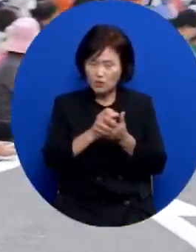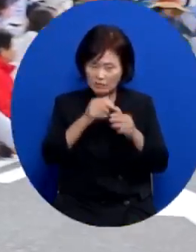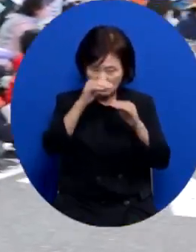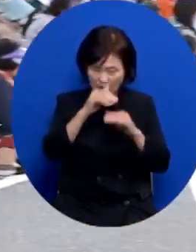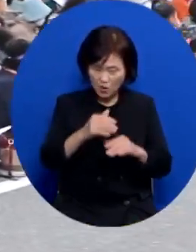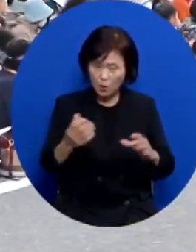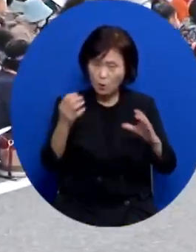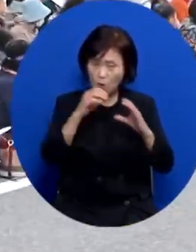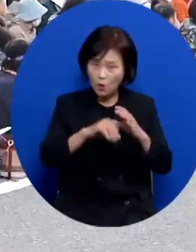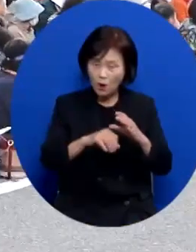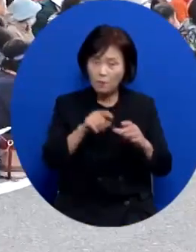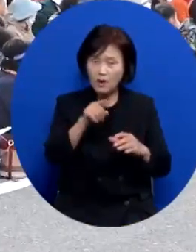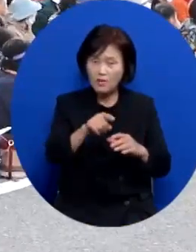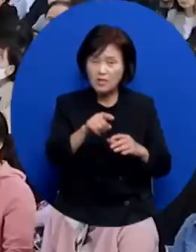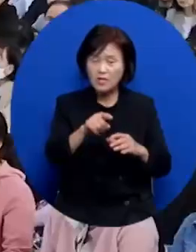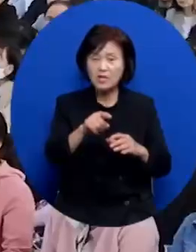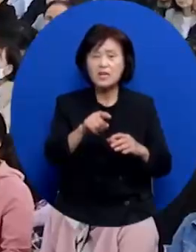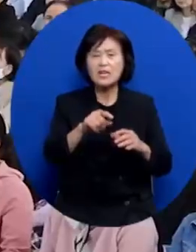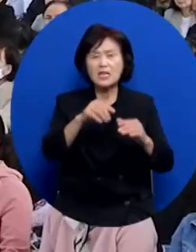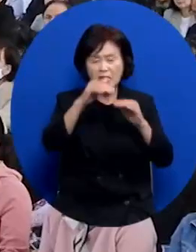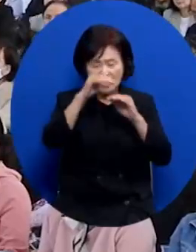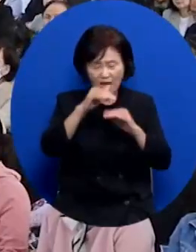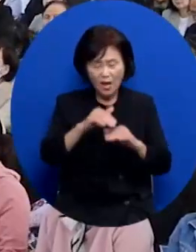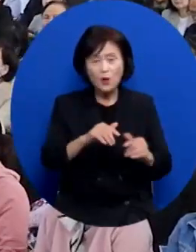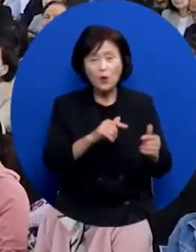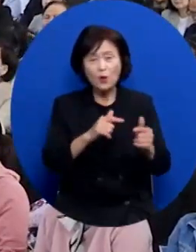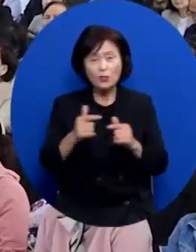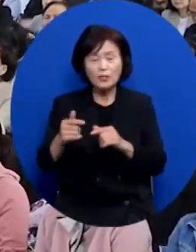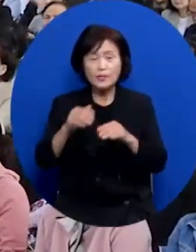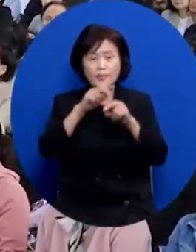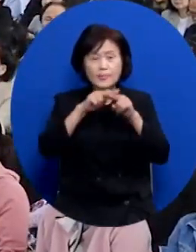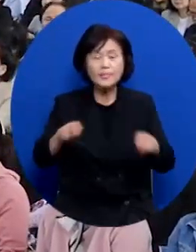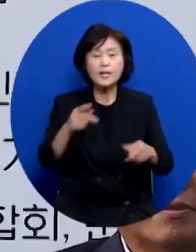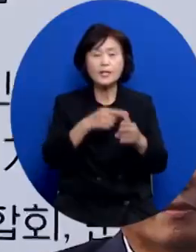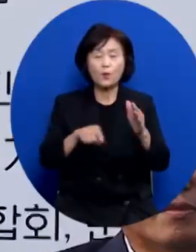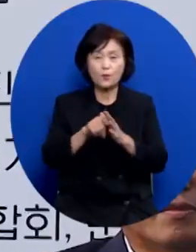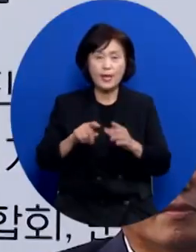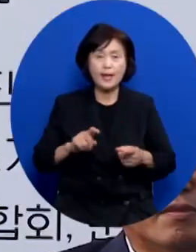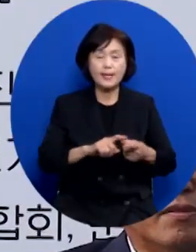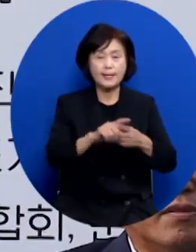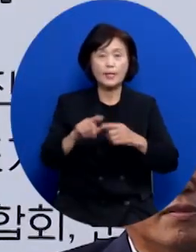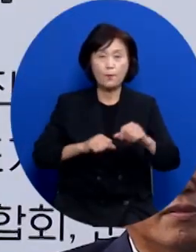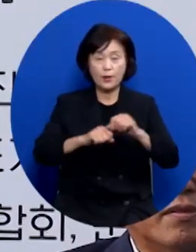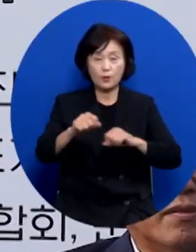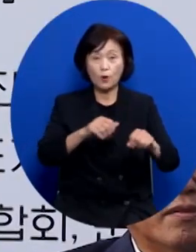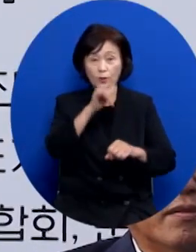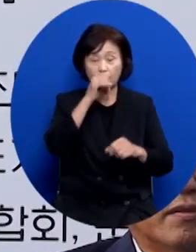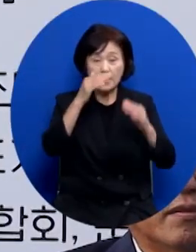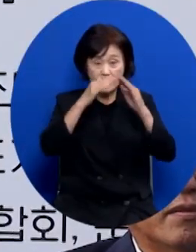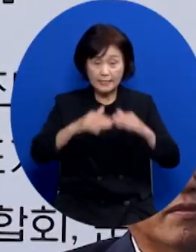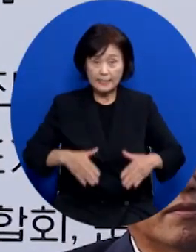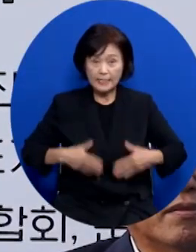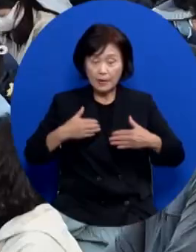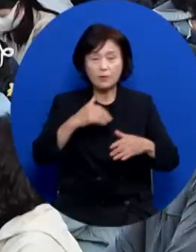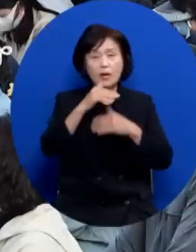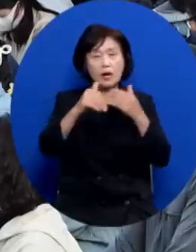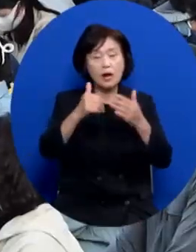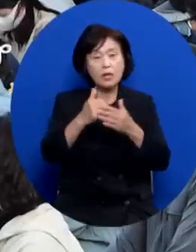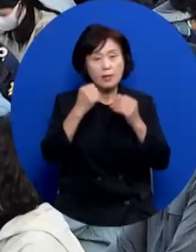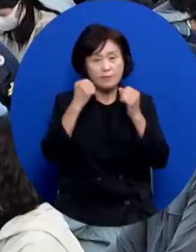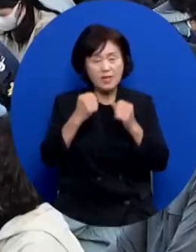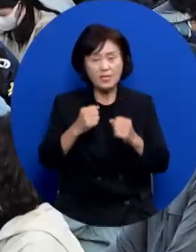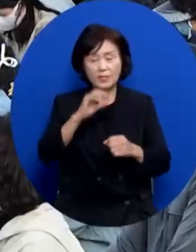전남 도민 인권 헌장 철회를 위해 연합활동을 이어갈 것이라며 전남이 하나님의 거한 도성이 되도록